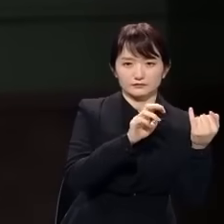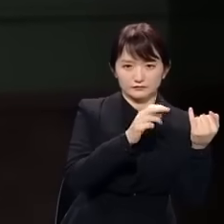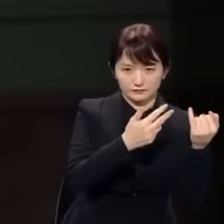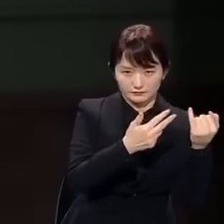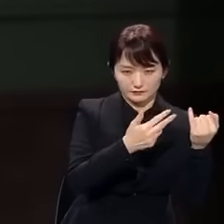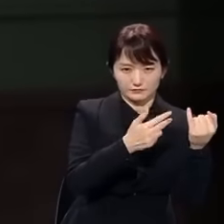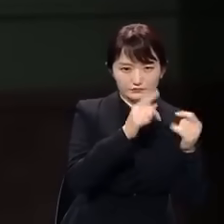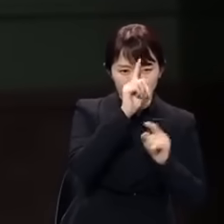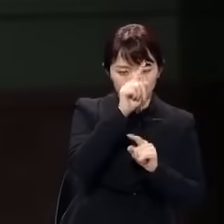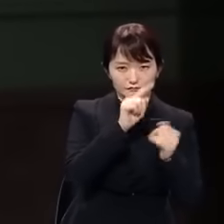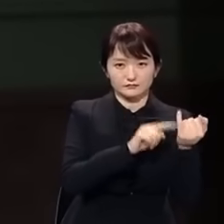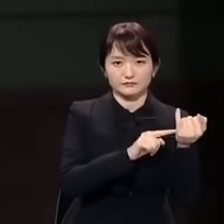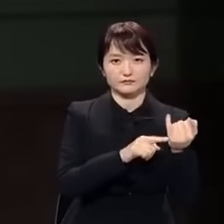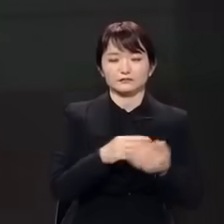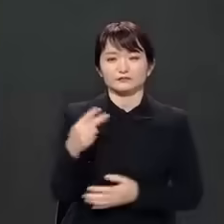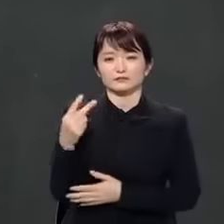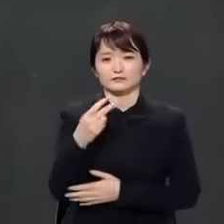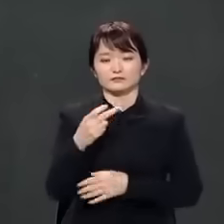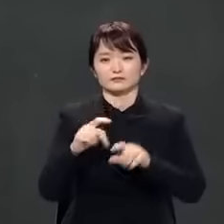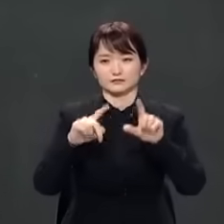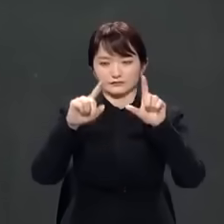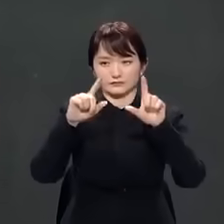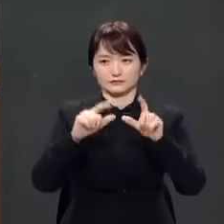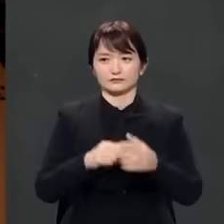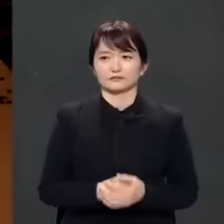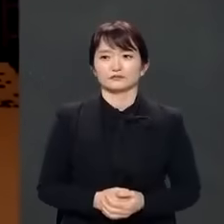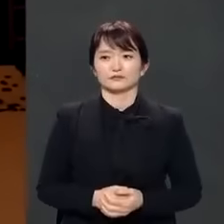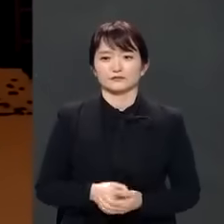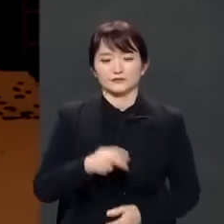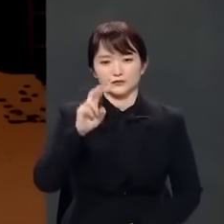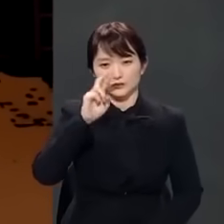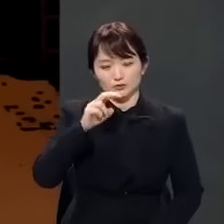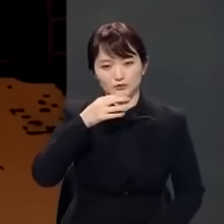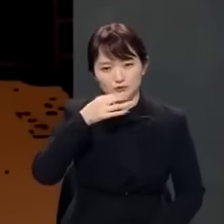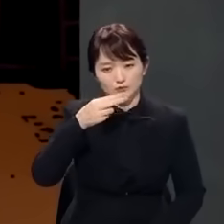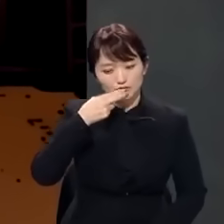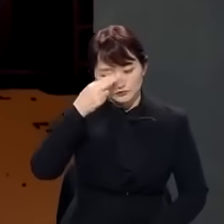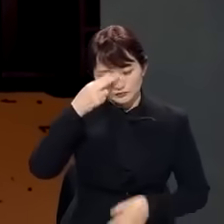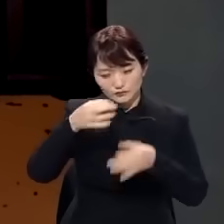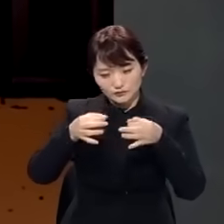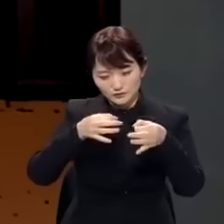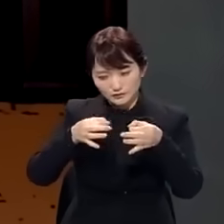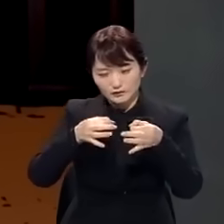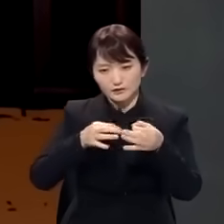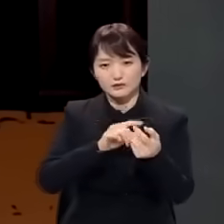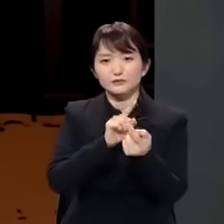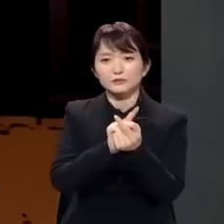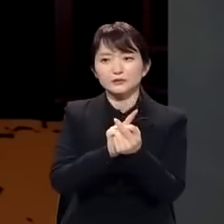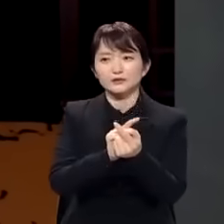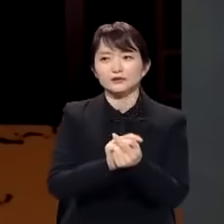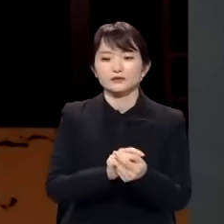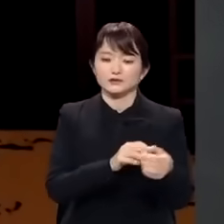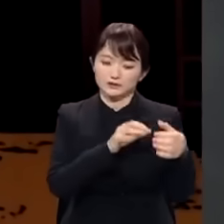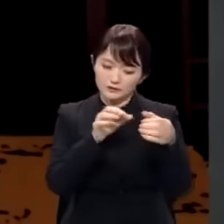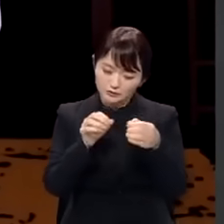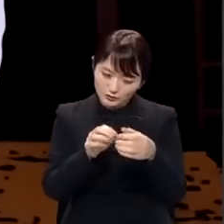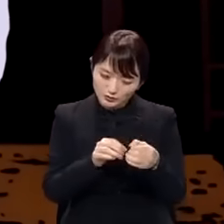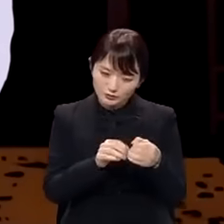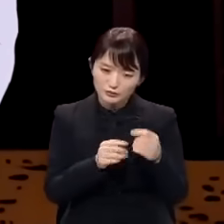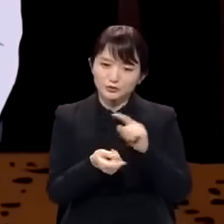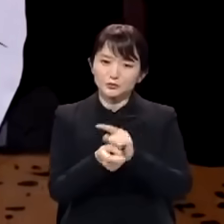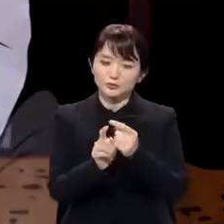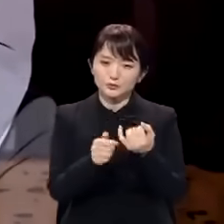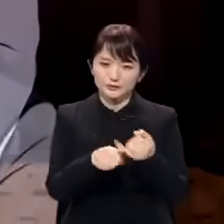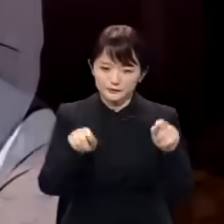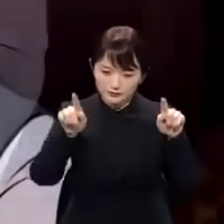2011년 1월에 서울에 있는 한 노래 주점에서 우연히 만나게 됩니다 그런데 얘기하다 보니까 둘 다 이혼 경험도 있고 또 자식이 두 명씩